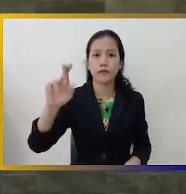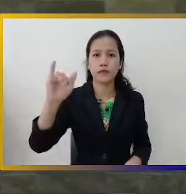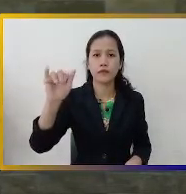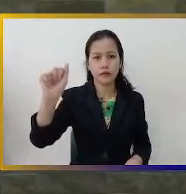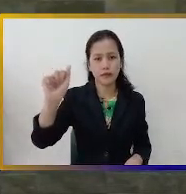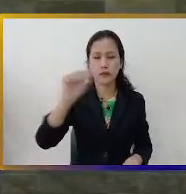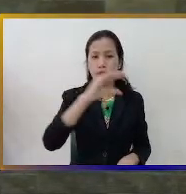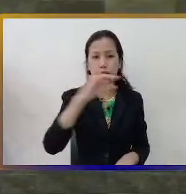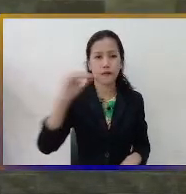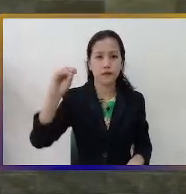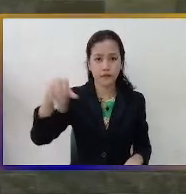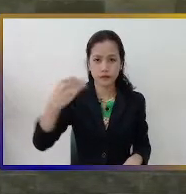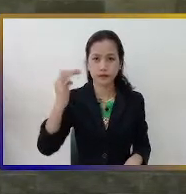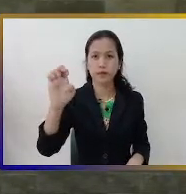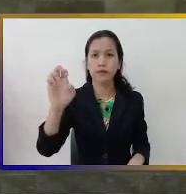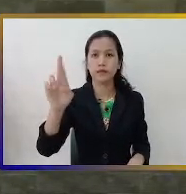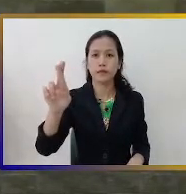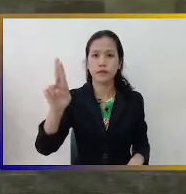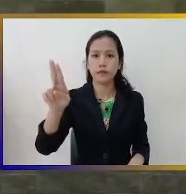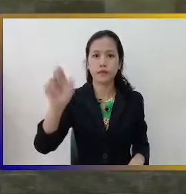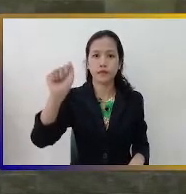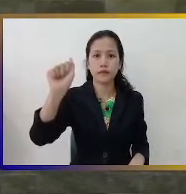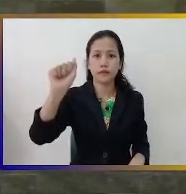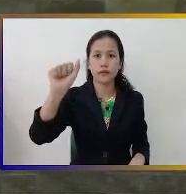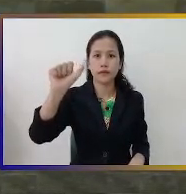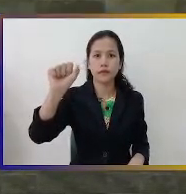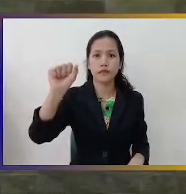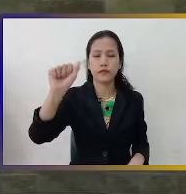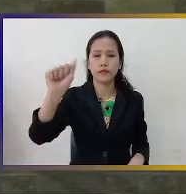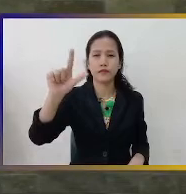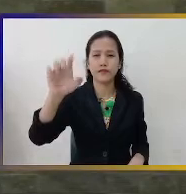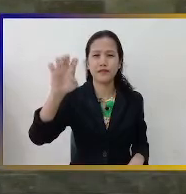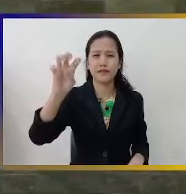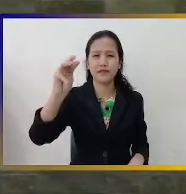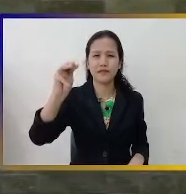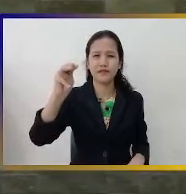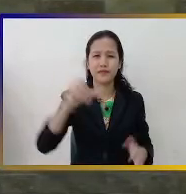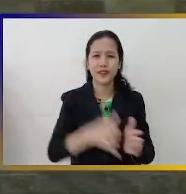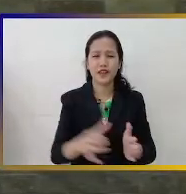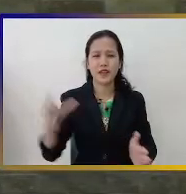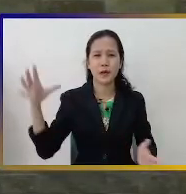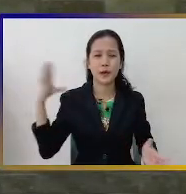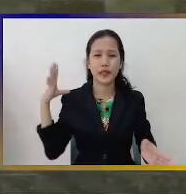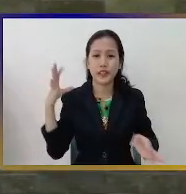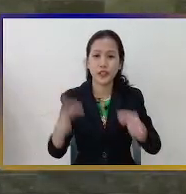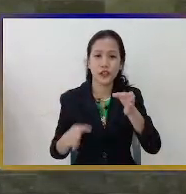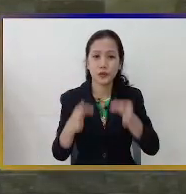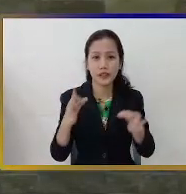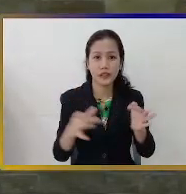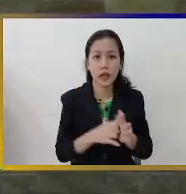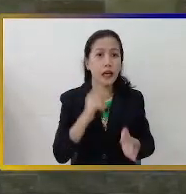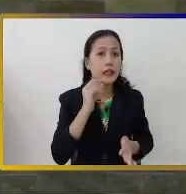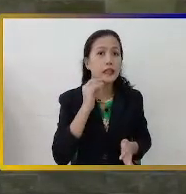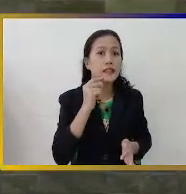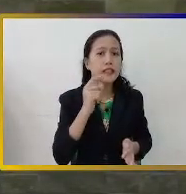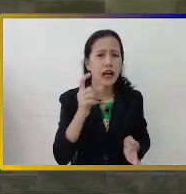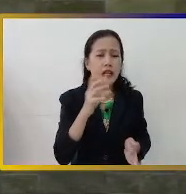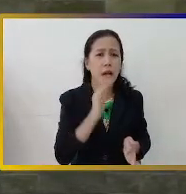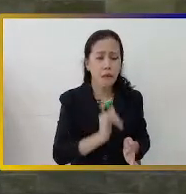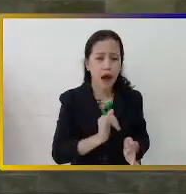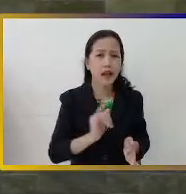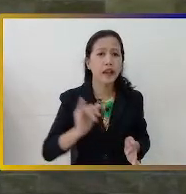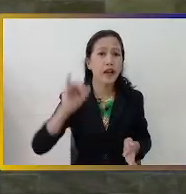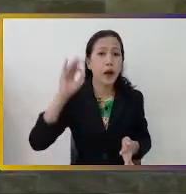yung judgment na pinroclaim, yung impending judgment na pinroclaim po ni Prophet Micah ay nakatuon dito sa